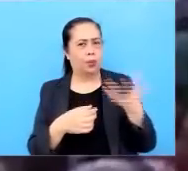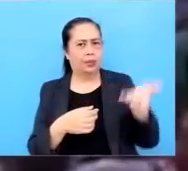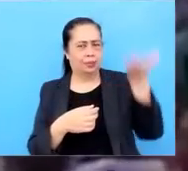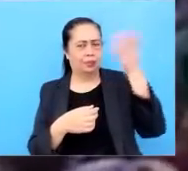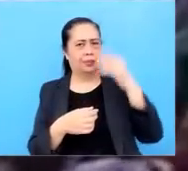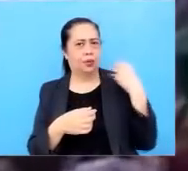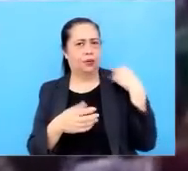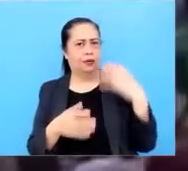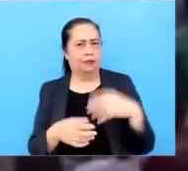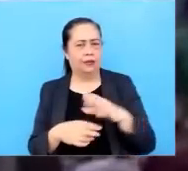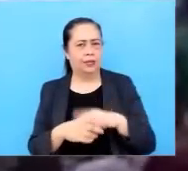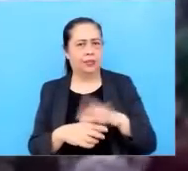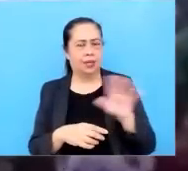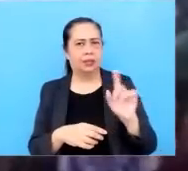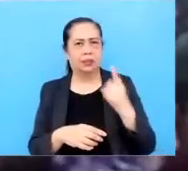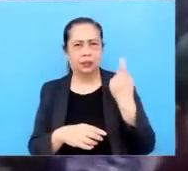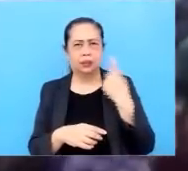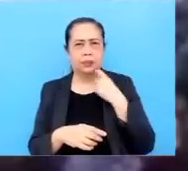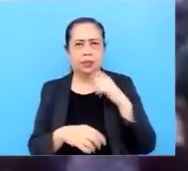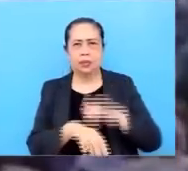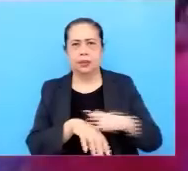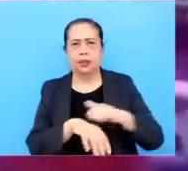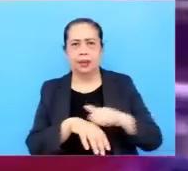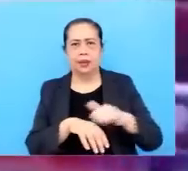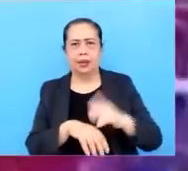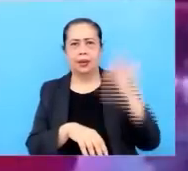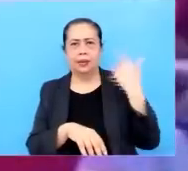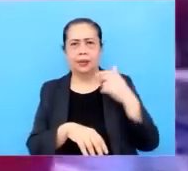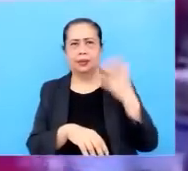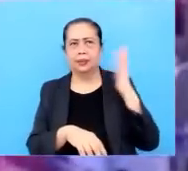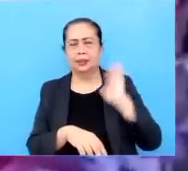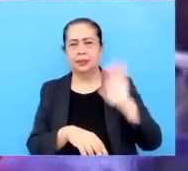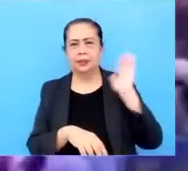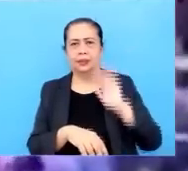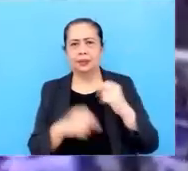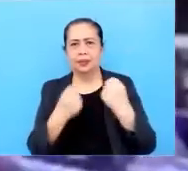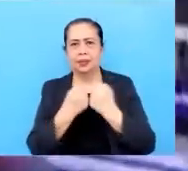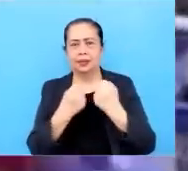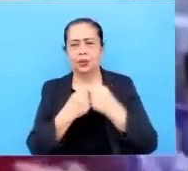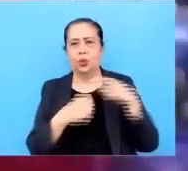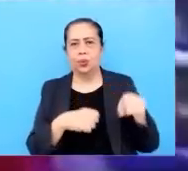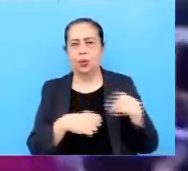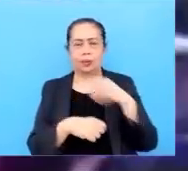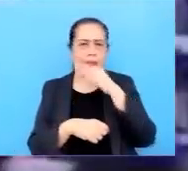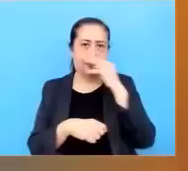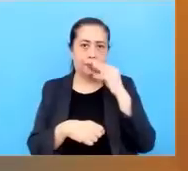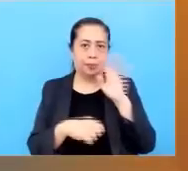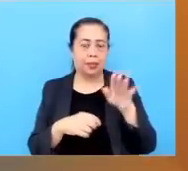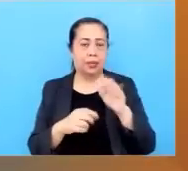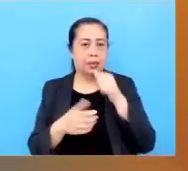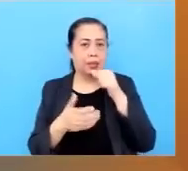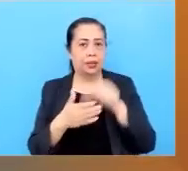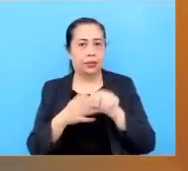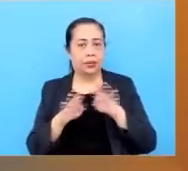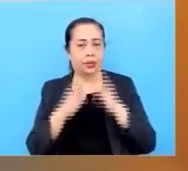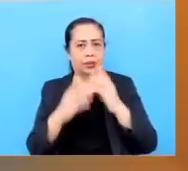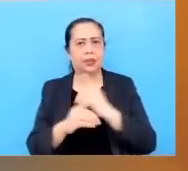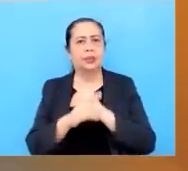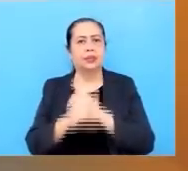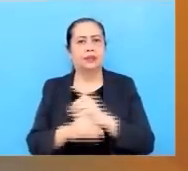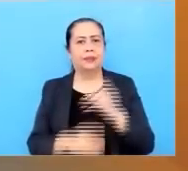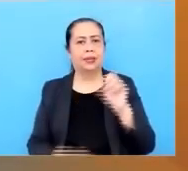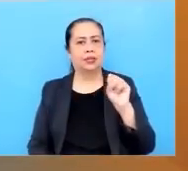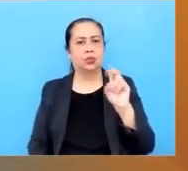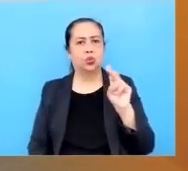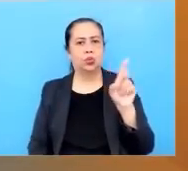official ng kanyang umano'y pandaraya sa isa sa mga dating laban ni Manny Pacquiao. Sa kanyang open letter, dinepensahan ni Suzy